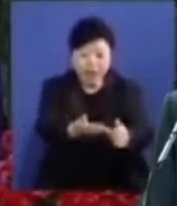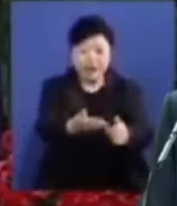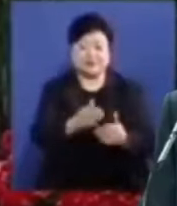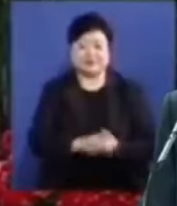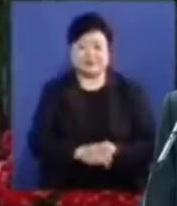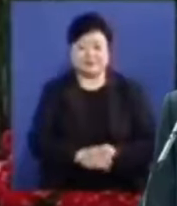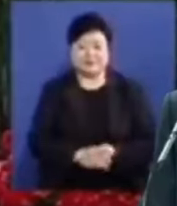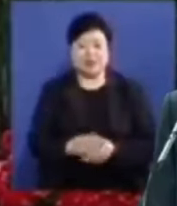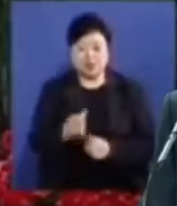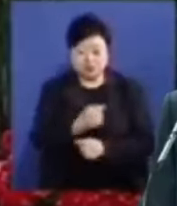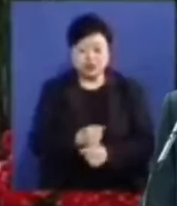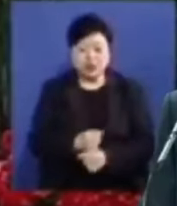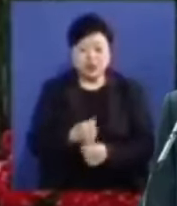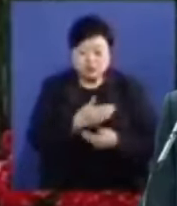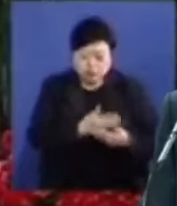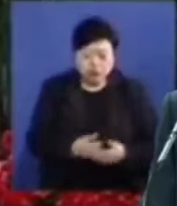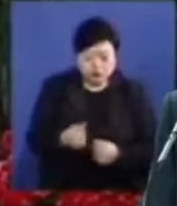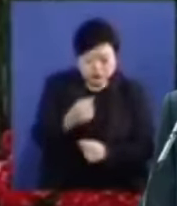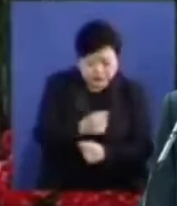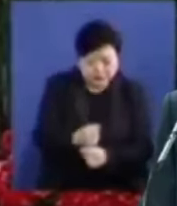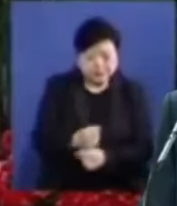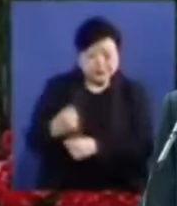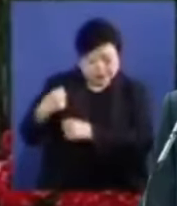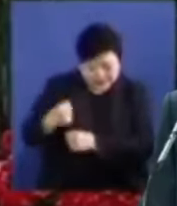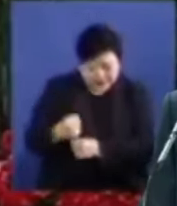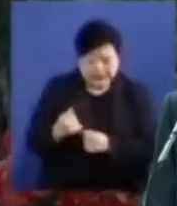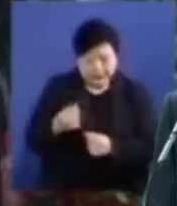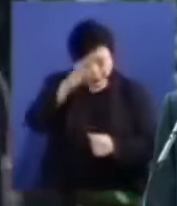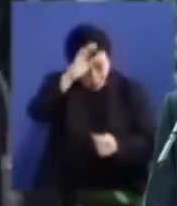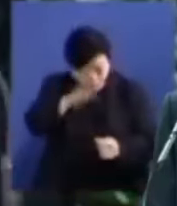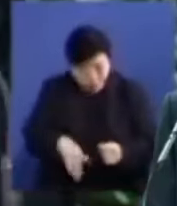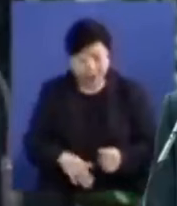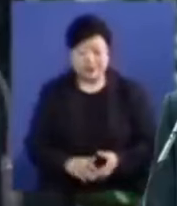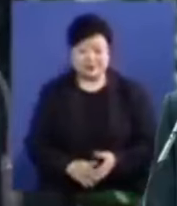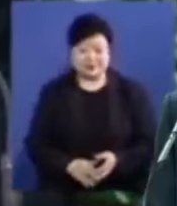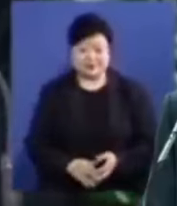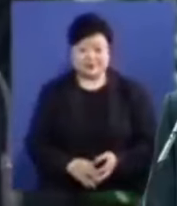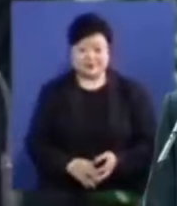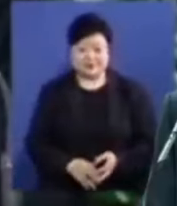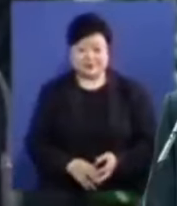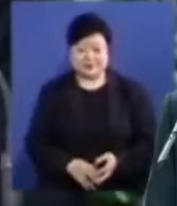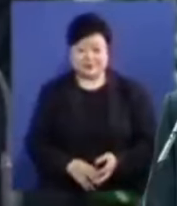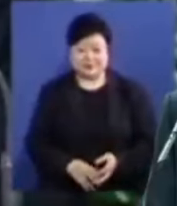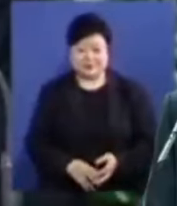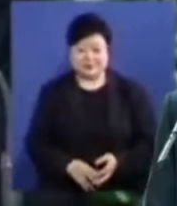여기에 수고하고 무거운 짐을 진 자들이 오는 것이지,